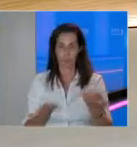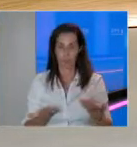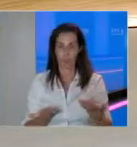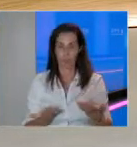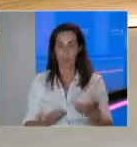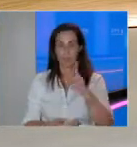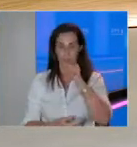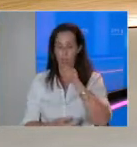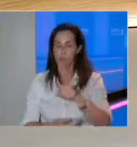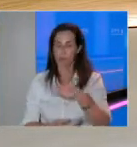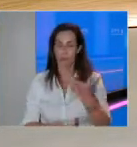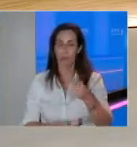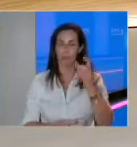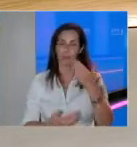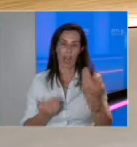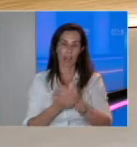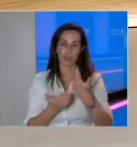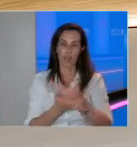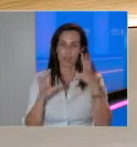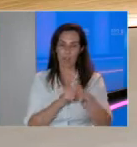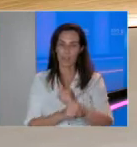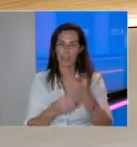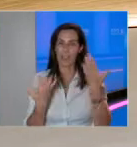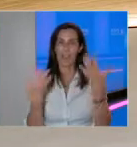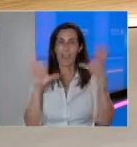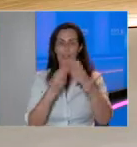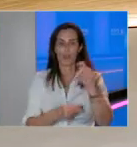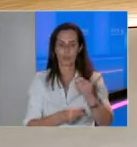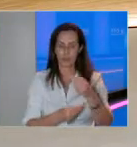לעבור מפרק ציוצי הערב שלנו למהדורת החדשות, ערב טוב כנסת. נתראה מהצד השני של הכותל.